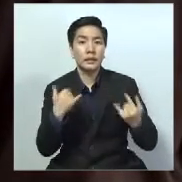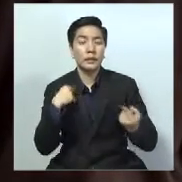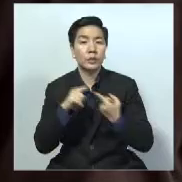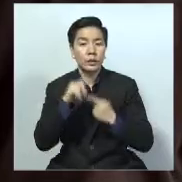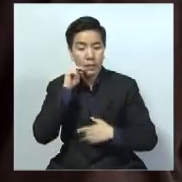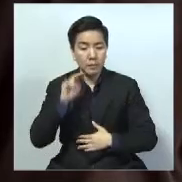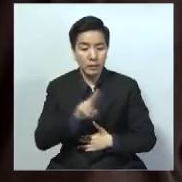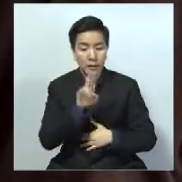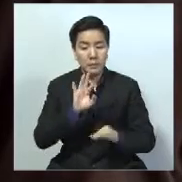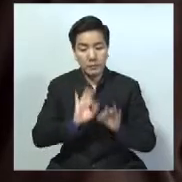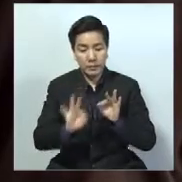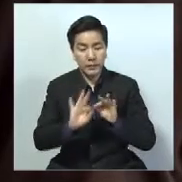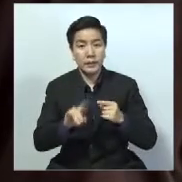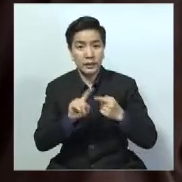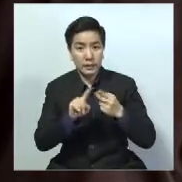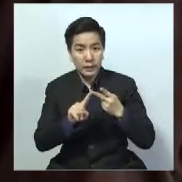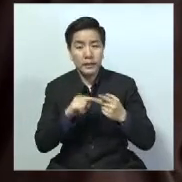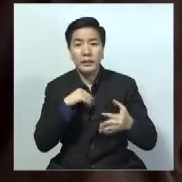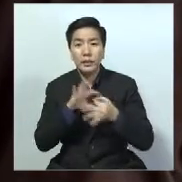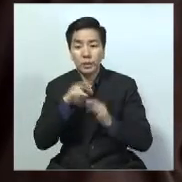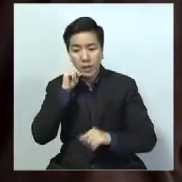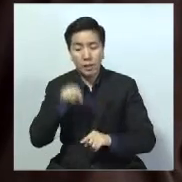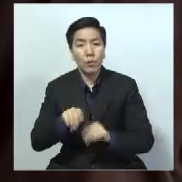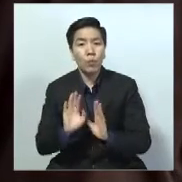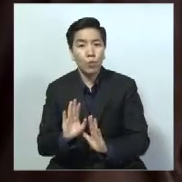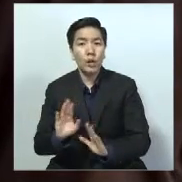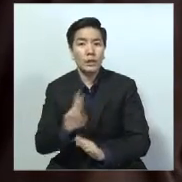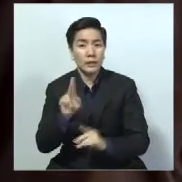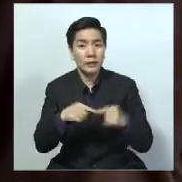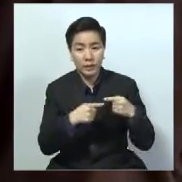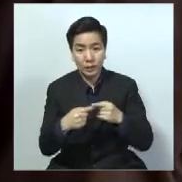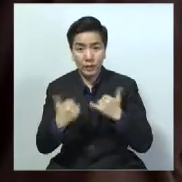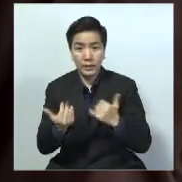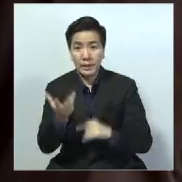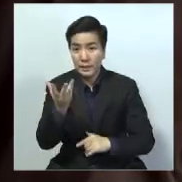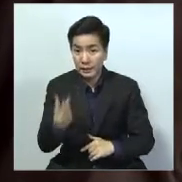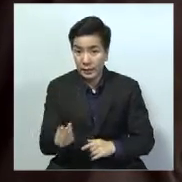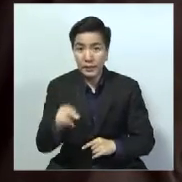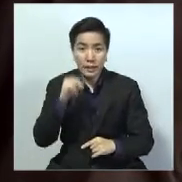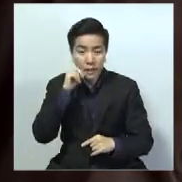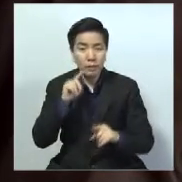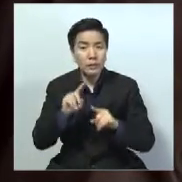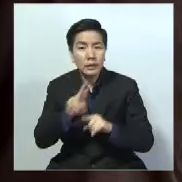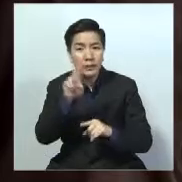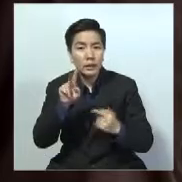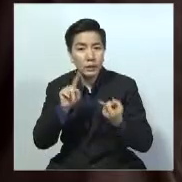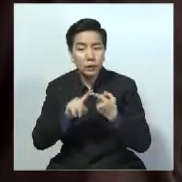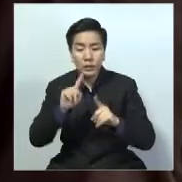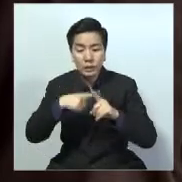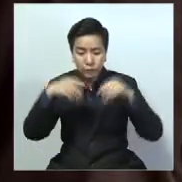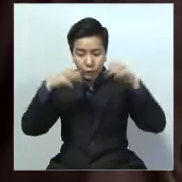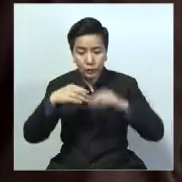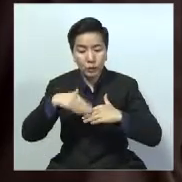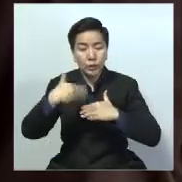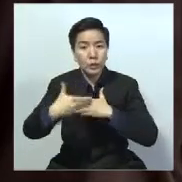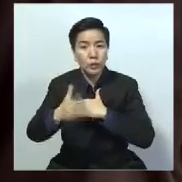ใช้น้ำอย่างประหยัดนะฮะแล้วก็สถานการณ์น้ำที่เราจะต้องให้เหลือน้ำไว้เพื่อที่จะใช้ในฤดูฝนหน้